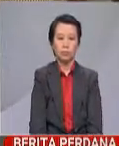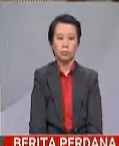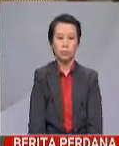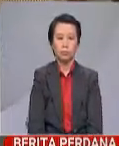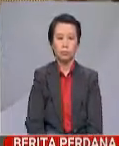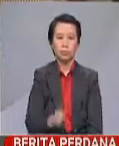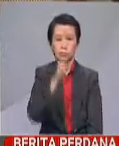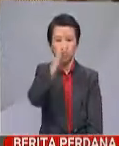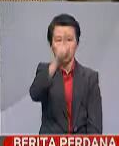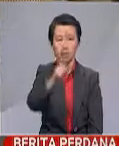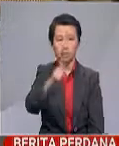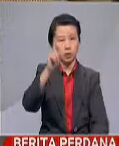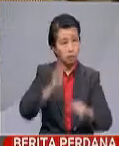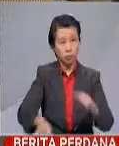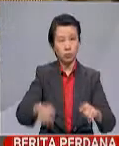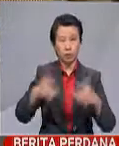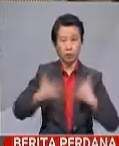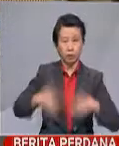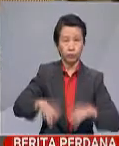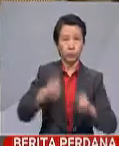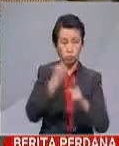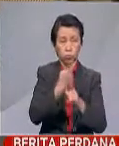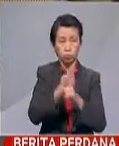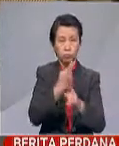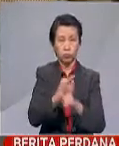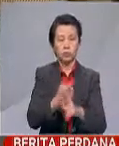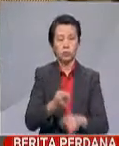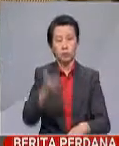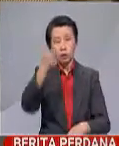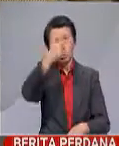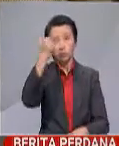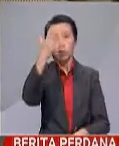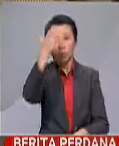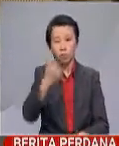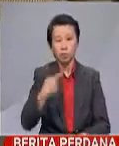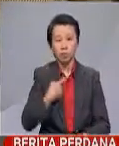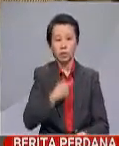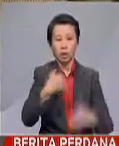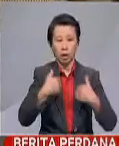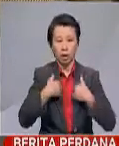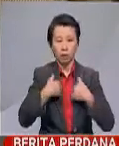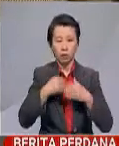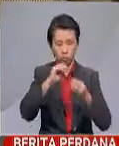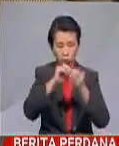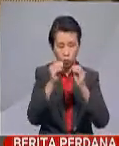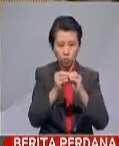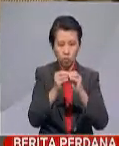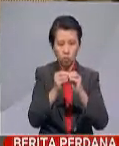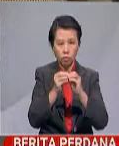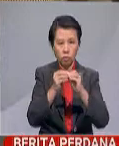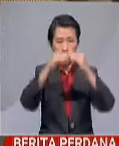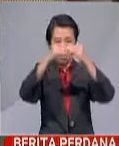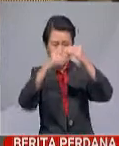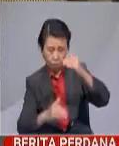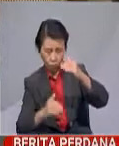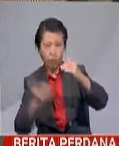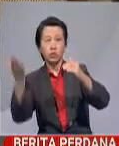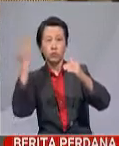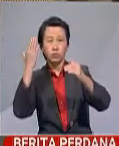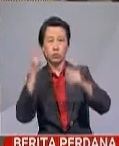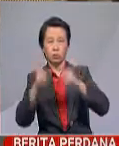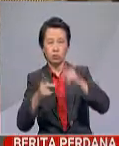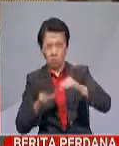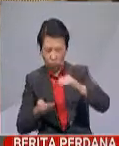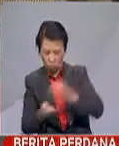bersih. Memang tidak dapat dinafikan salah satu sebab kenapa kita berada di tangga yang agak bawah dari segi indeks